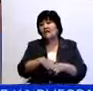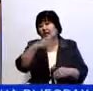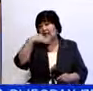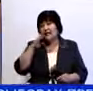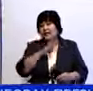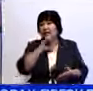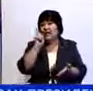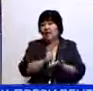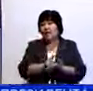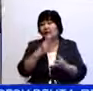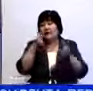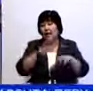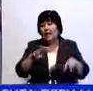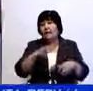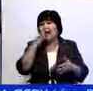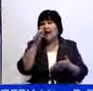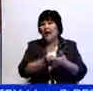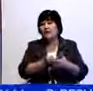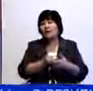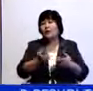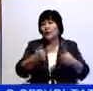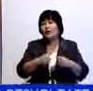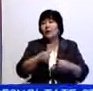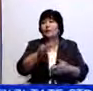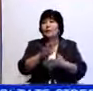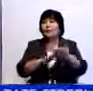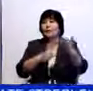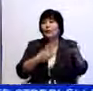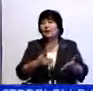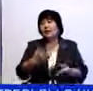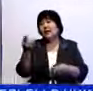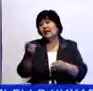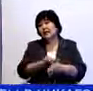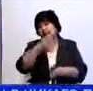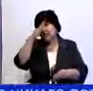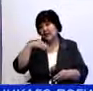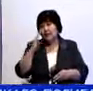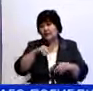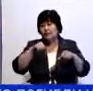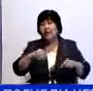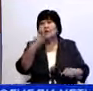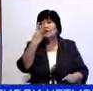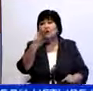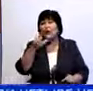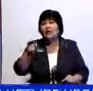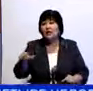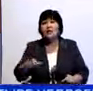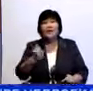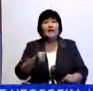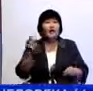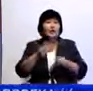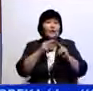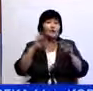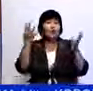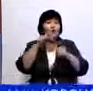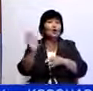обязанностей на рассмотрение ответственных органов подано предложение о лишении родительских прав четырех человек за бесконтрольный